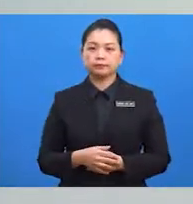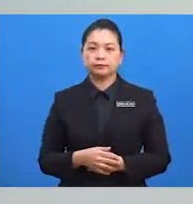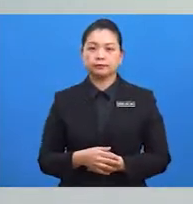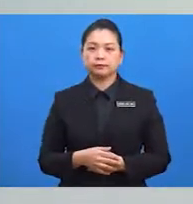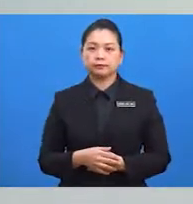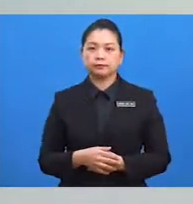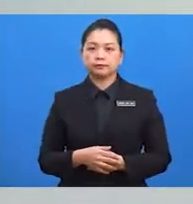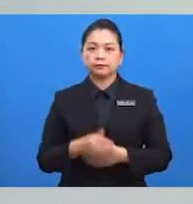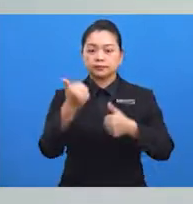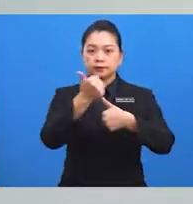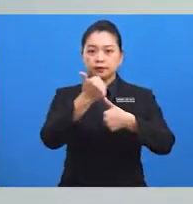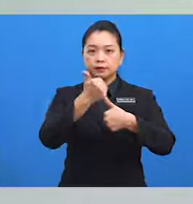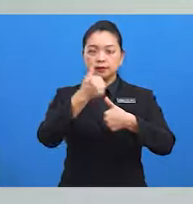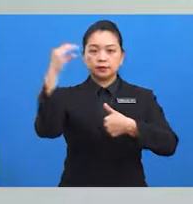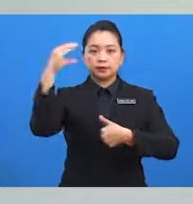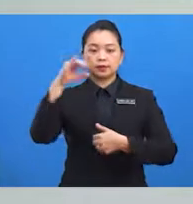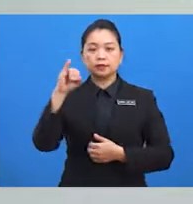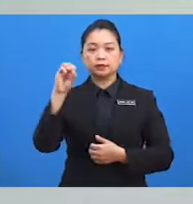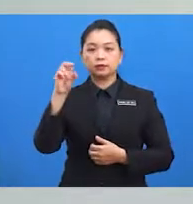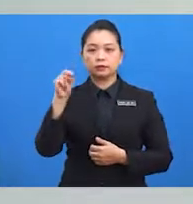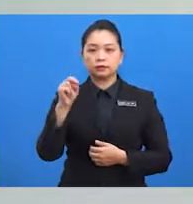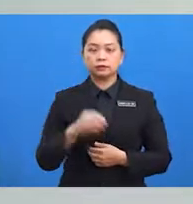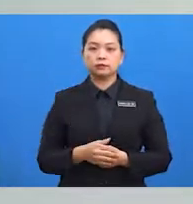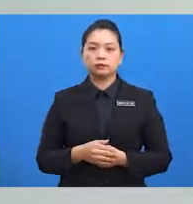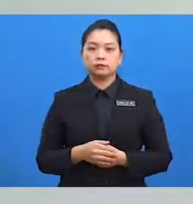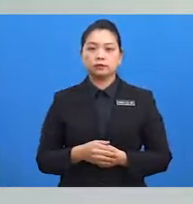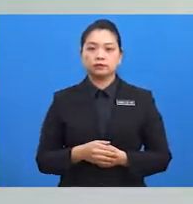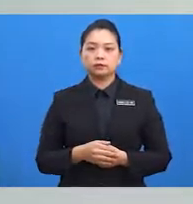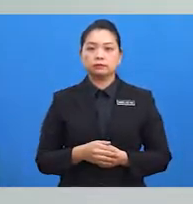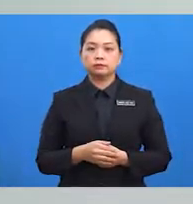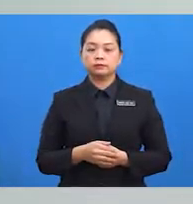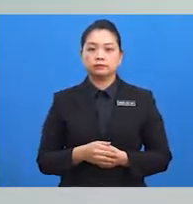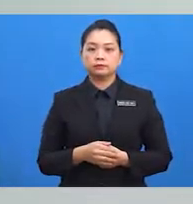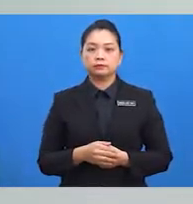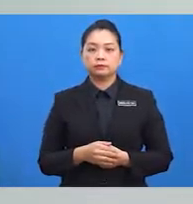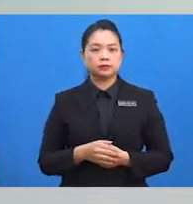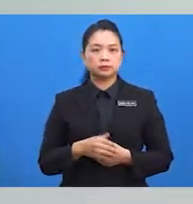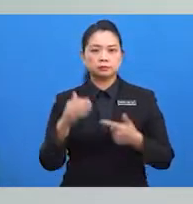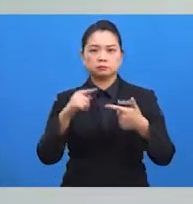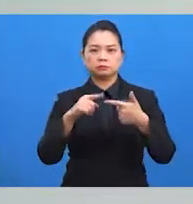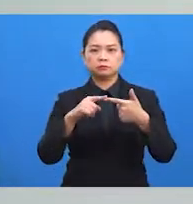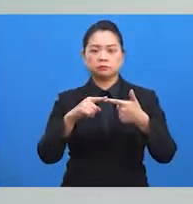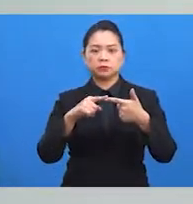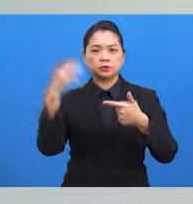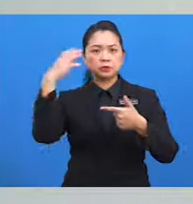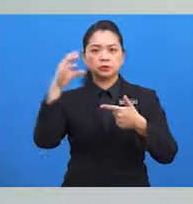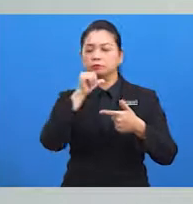eh Sinar mengayun by Kevin Daren tidak mengayun